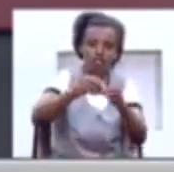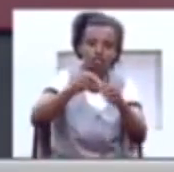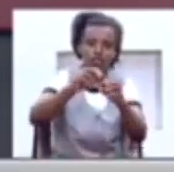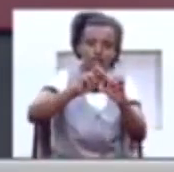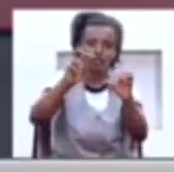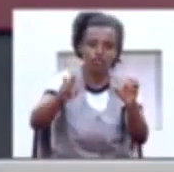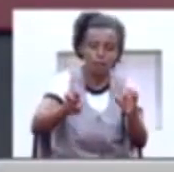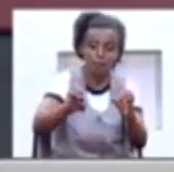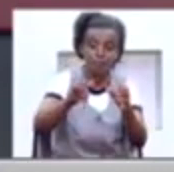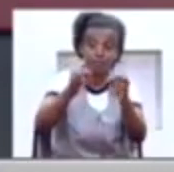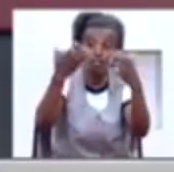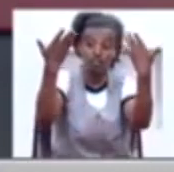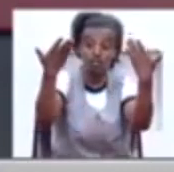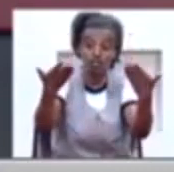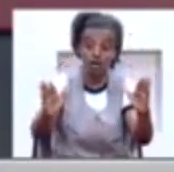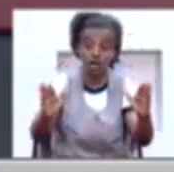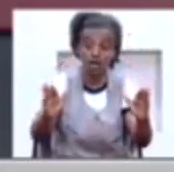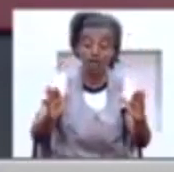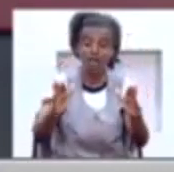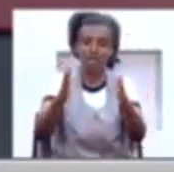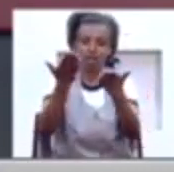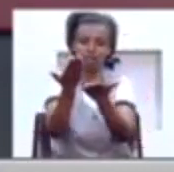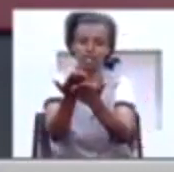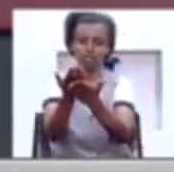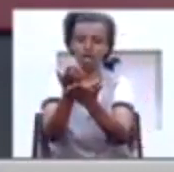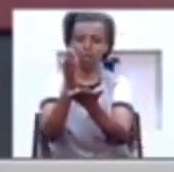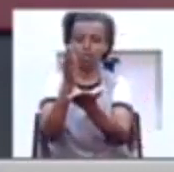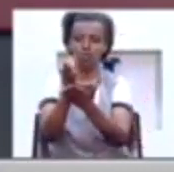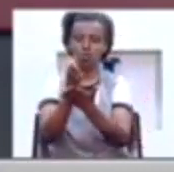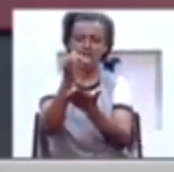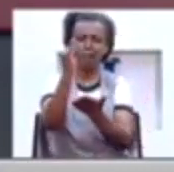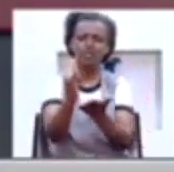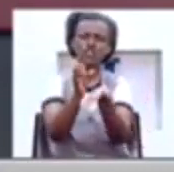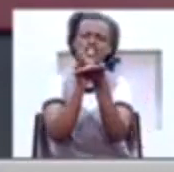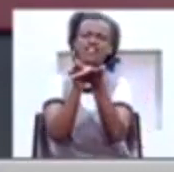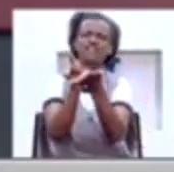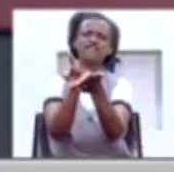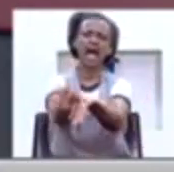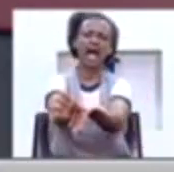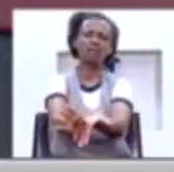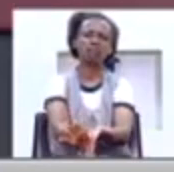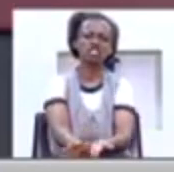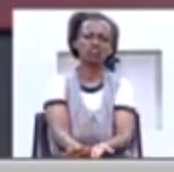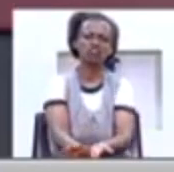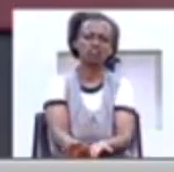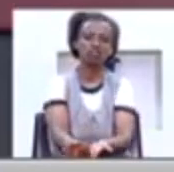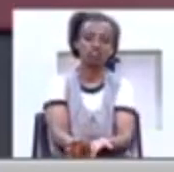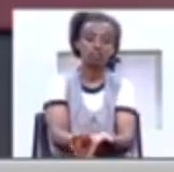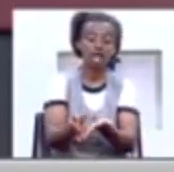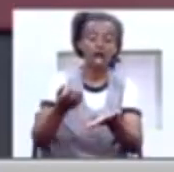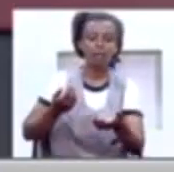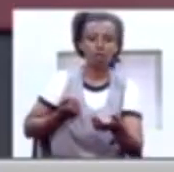iki cyiciro ni ukuvuga abazabarangije yasabaga mu by'ukuri ko abanyeshuri b'abatutsi kazi babirukana Fwaizari amashuri